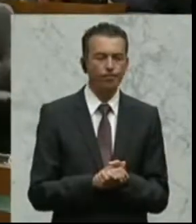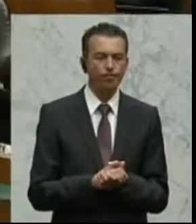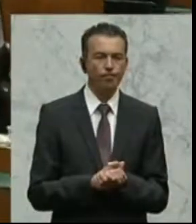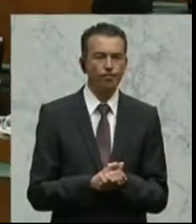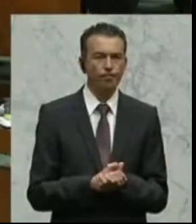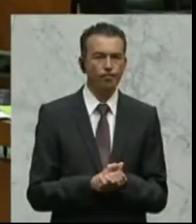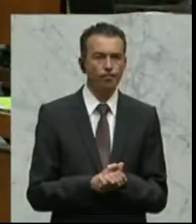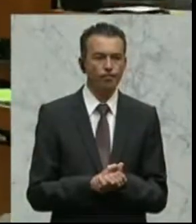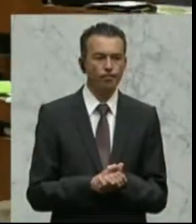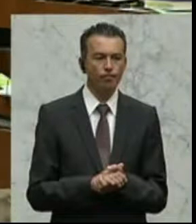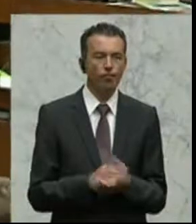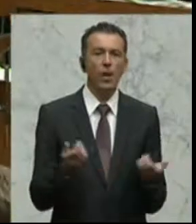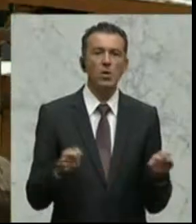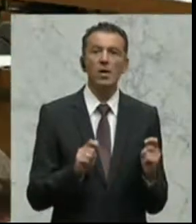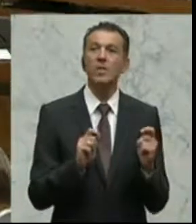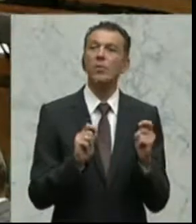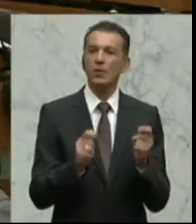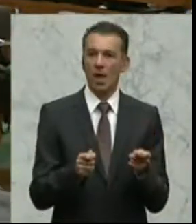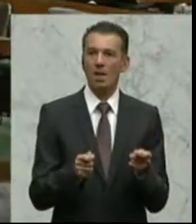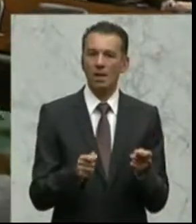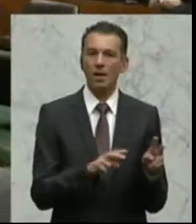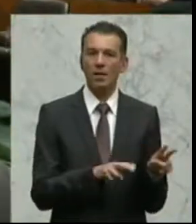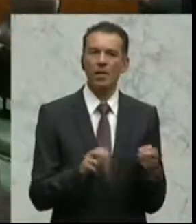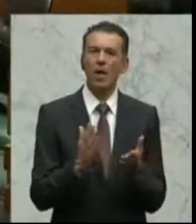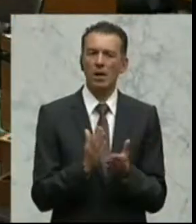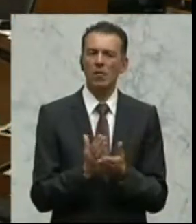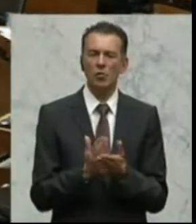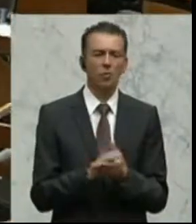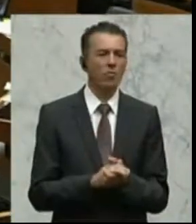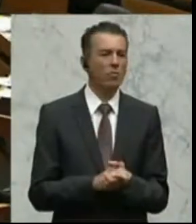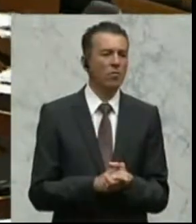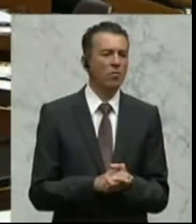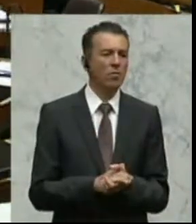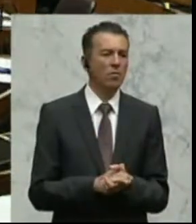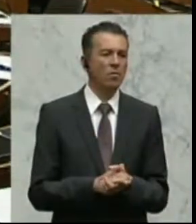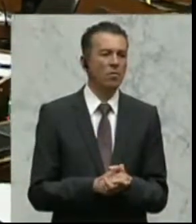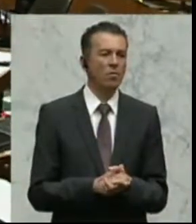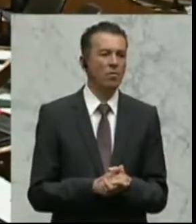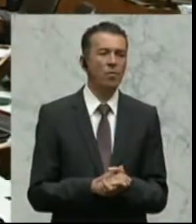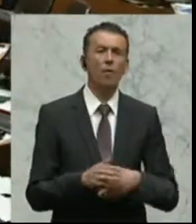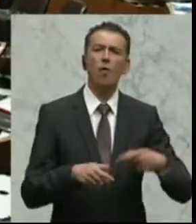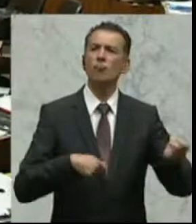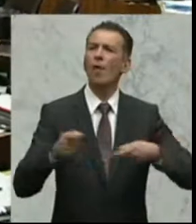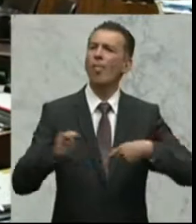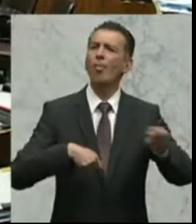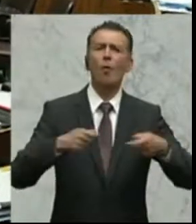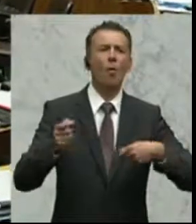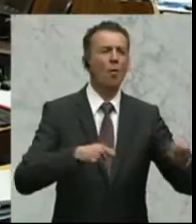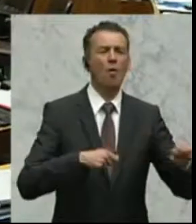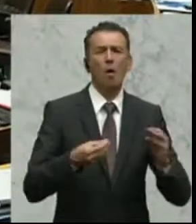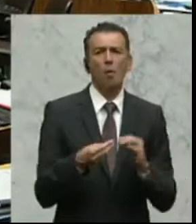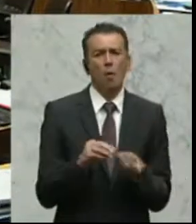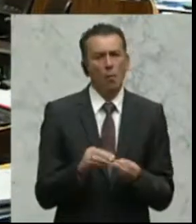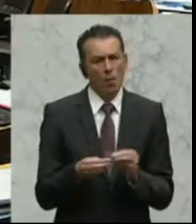mit einem Entschließungsantrag, den ich einbringe. Zitate habe ich schon gebracht. Hinsichtlich der Verschwendung. Wir haben ja große Probleme, was die